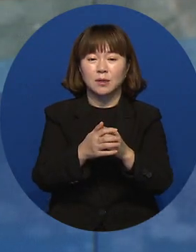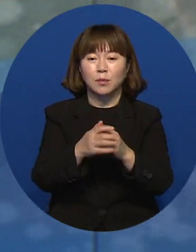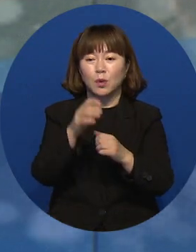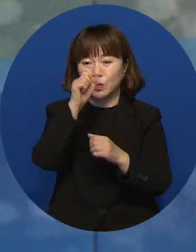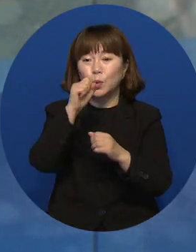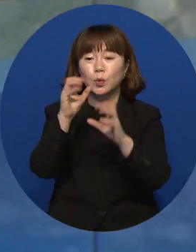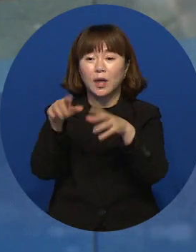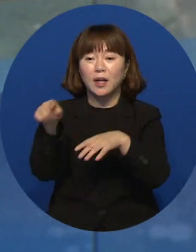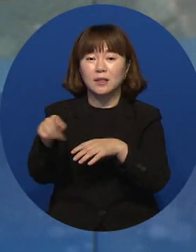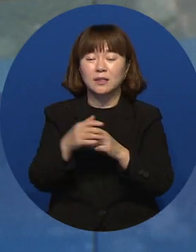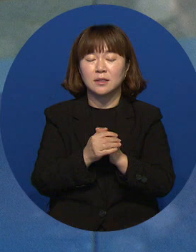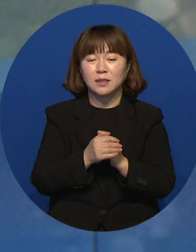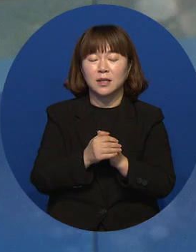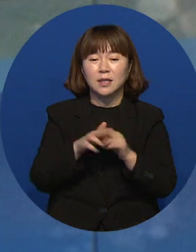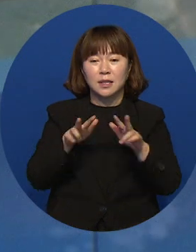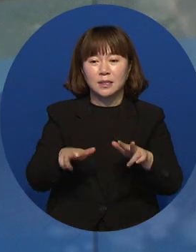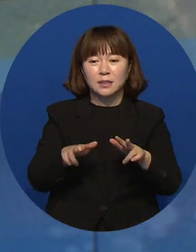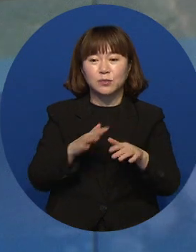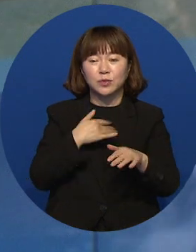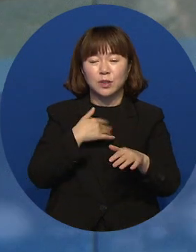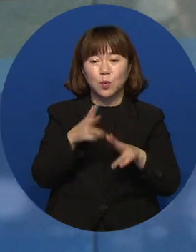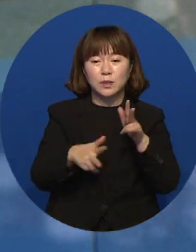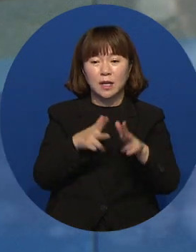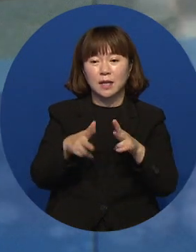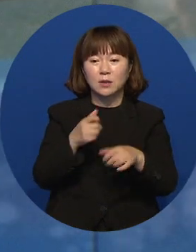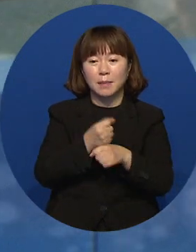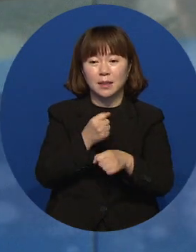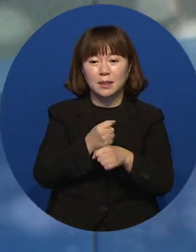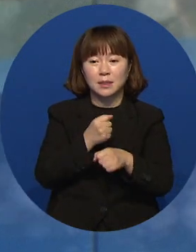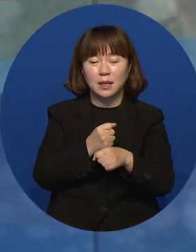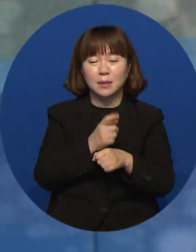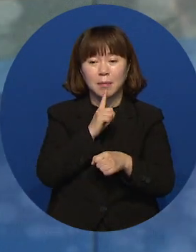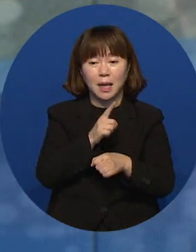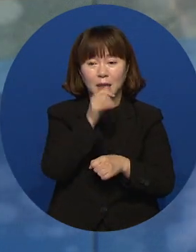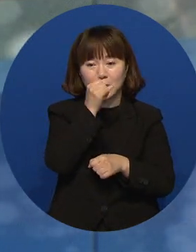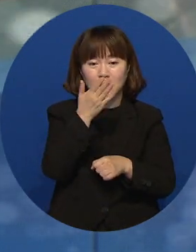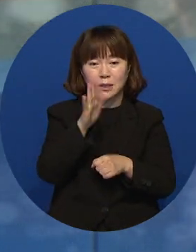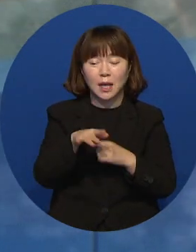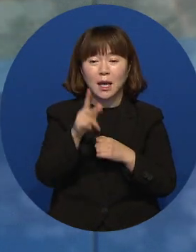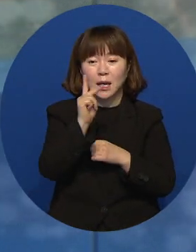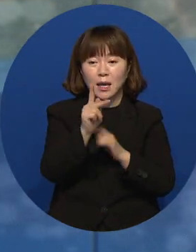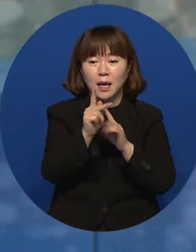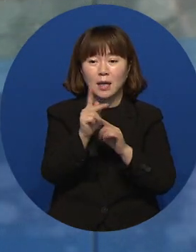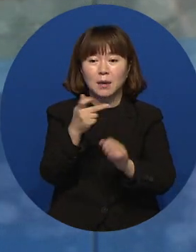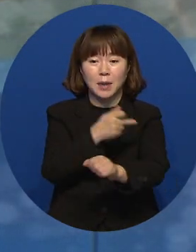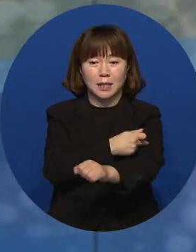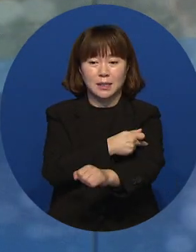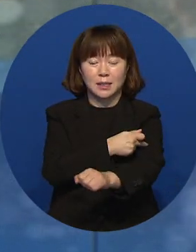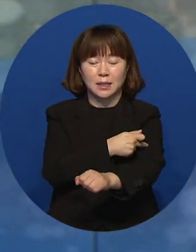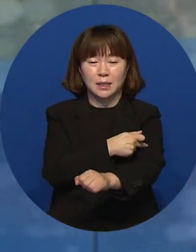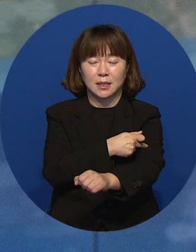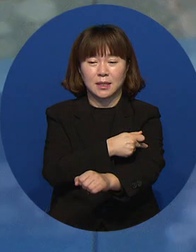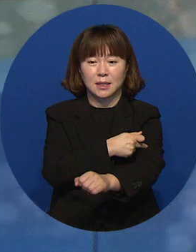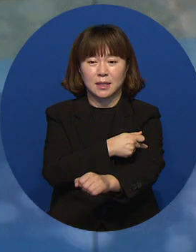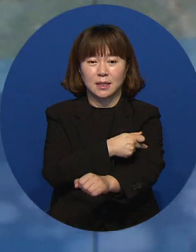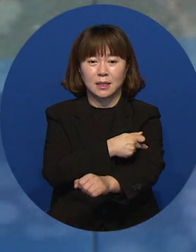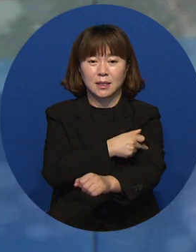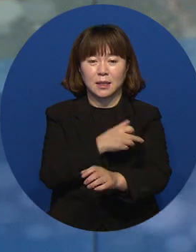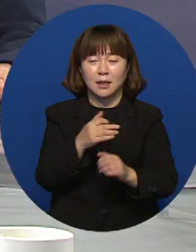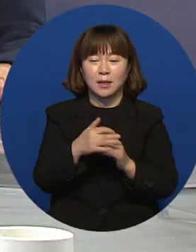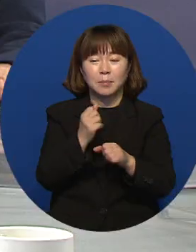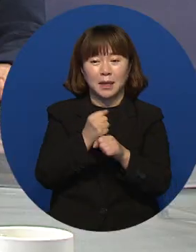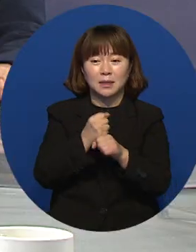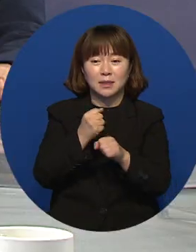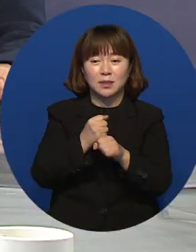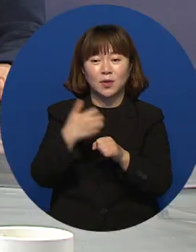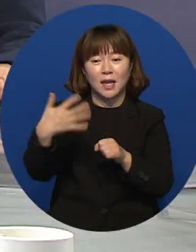우리나라 공장에서 지금 이제 생산되고 있다 그런데 우리가 k 백신 내에 그 만들 수 있는 영양가 지우지는 아직 않았지 않습니까